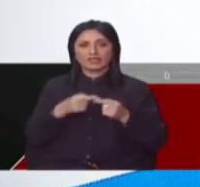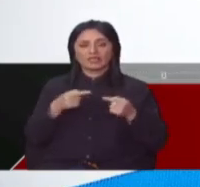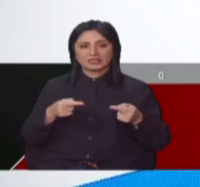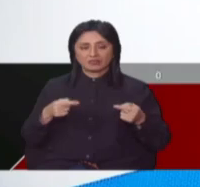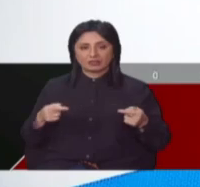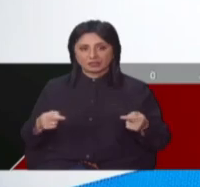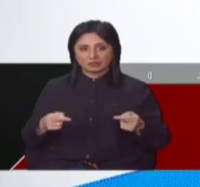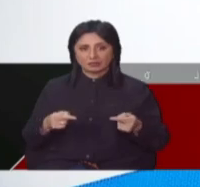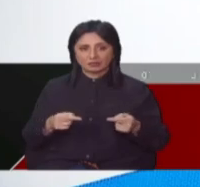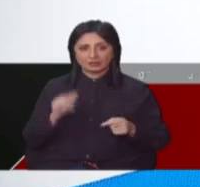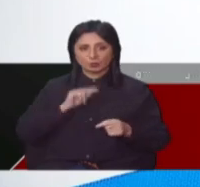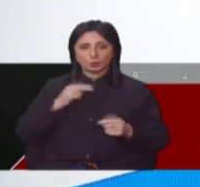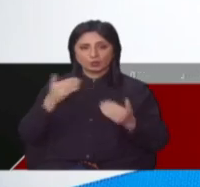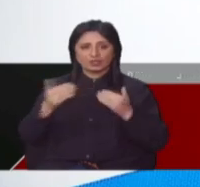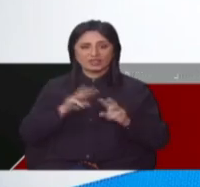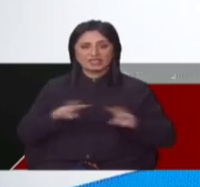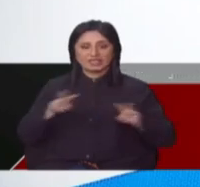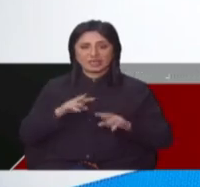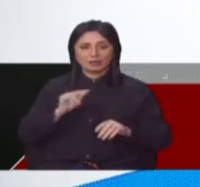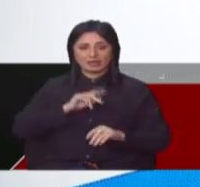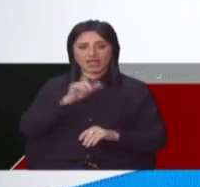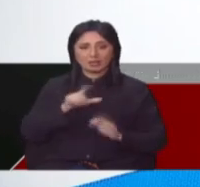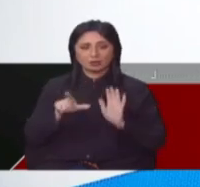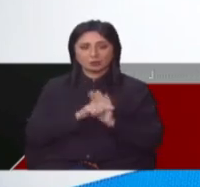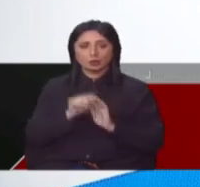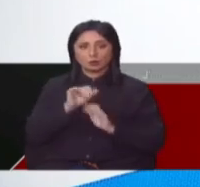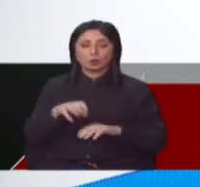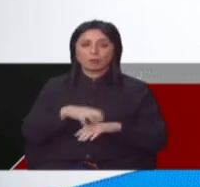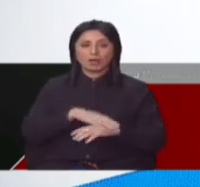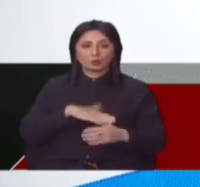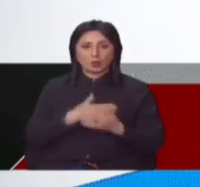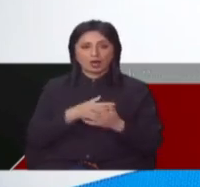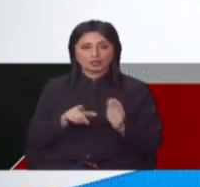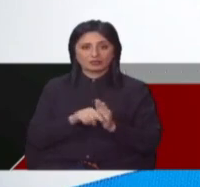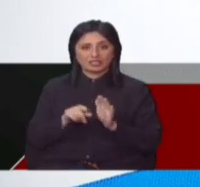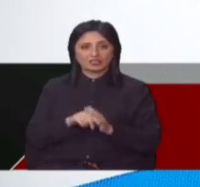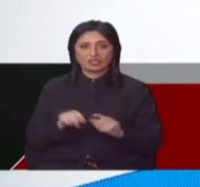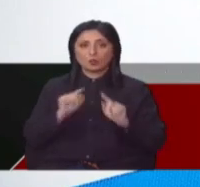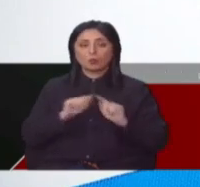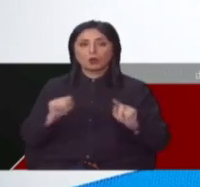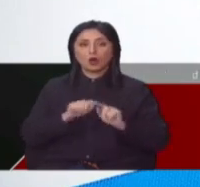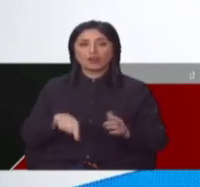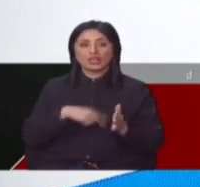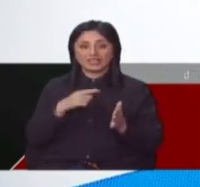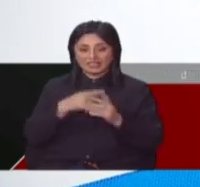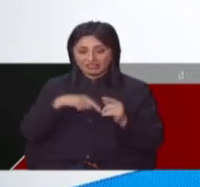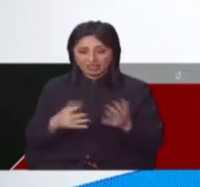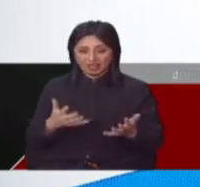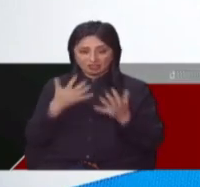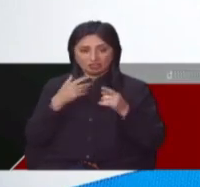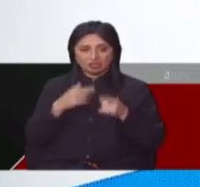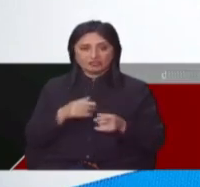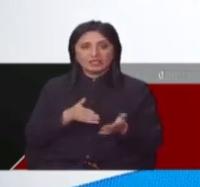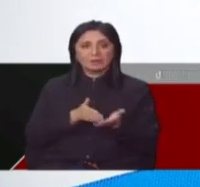სხვადასხვა უწყებების, სამინისტროების თანამშრომლებთან თუ პარტიულ აქტივისტებთან. პროვოკაციული კითხვებიდან აშკარად ჩანს,